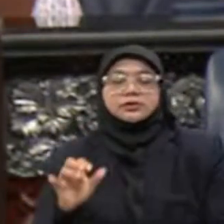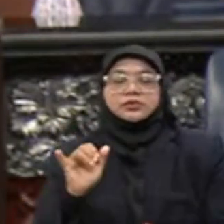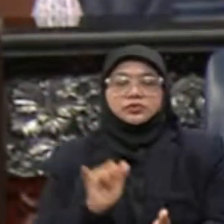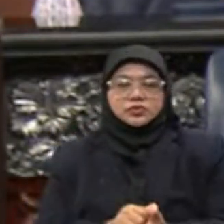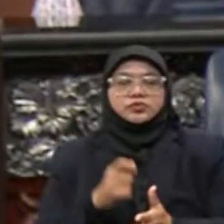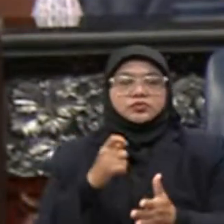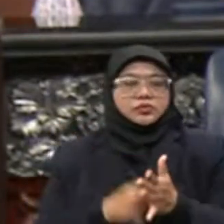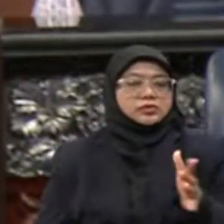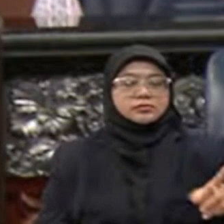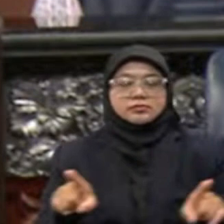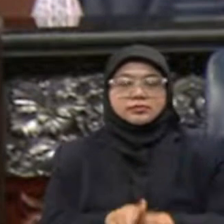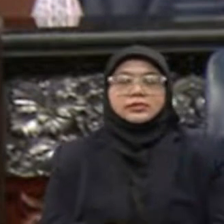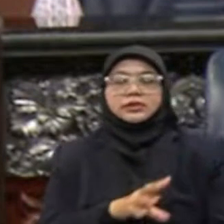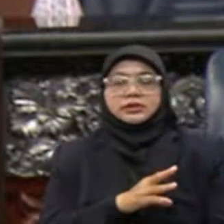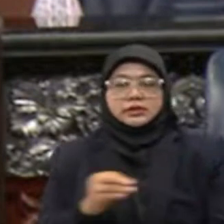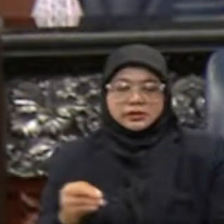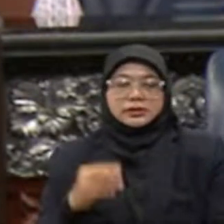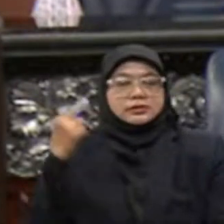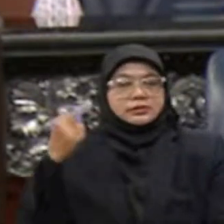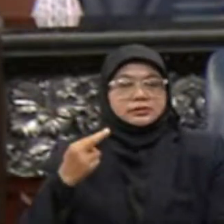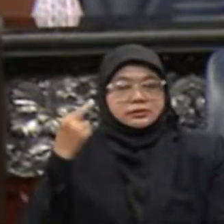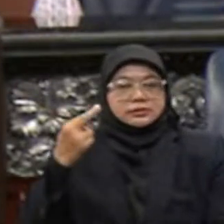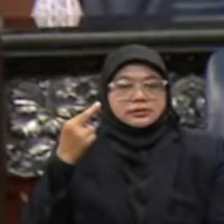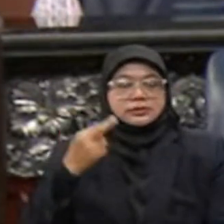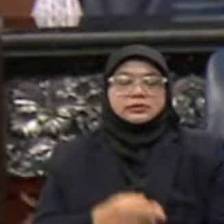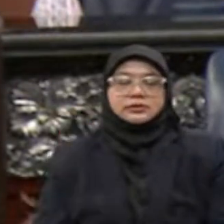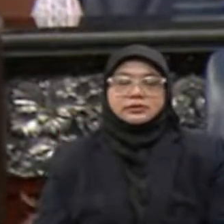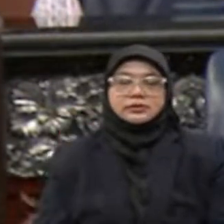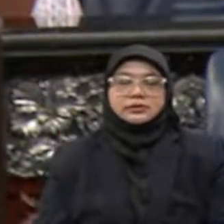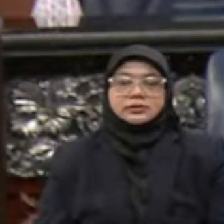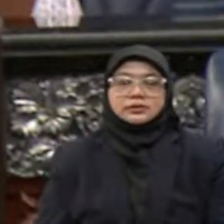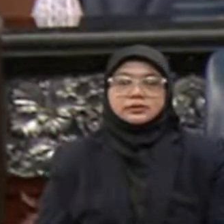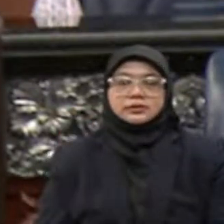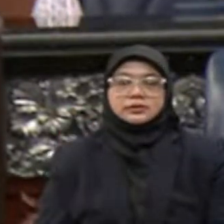satu Cukai Saya kira antara Sebab kenapa yaitu